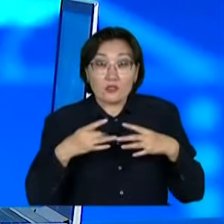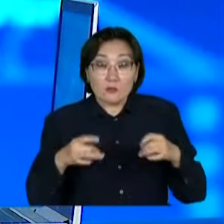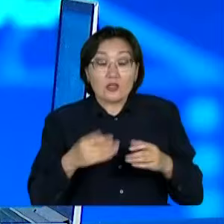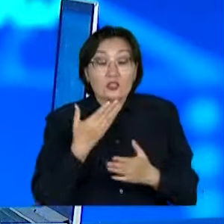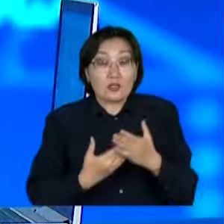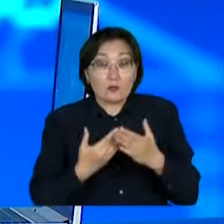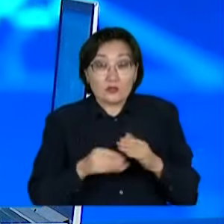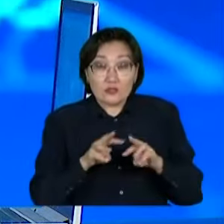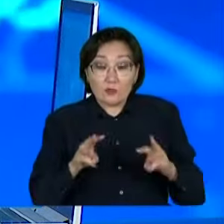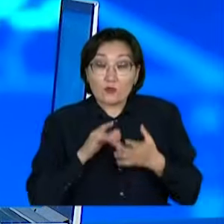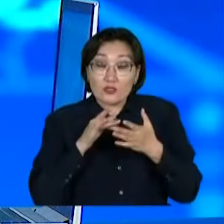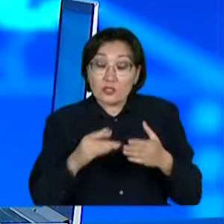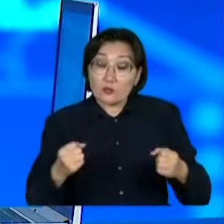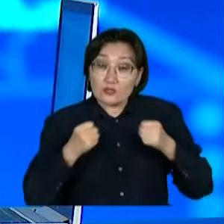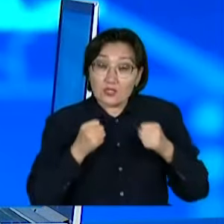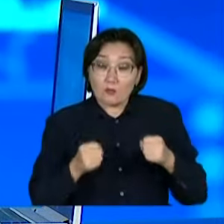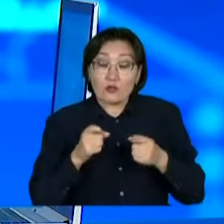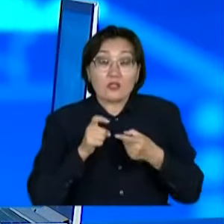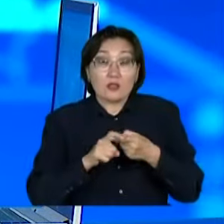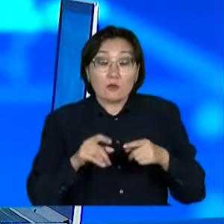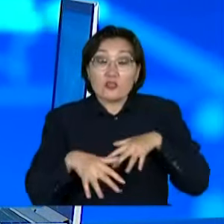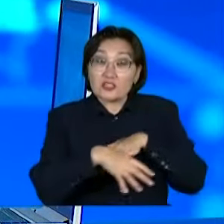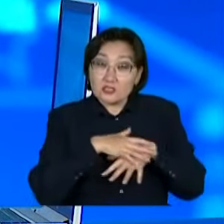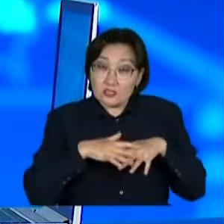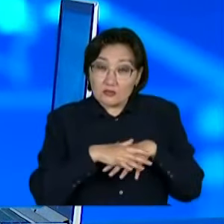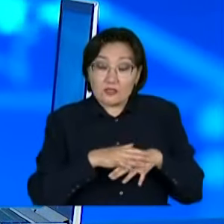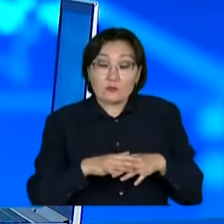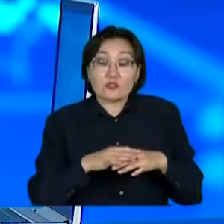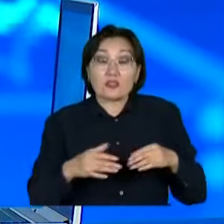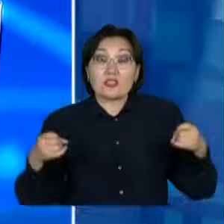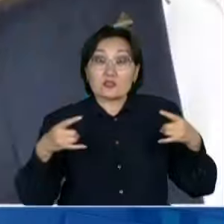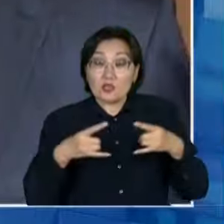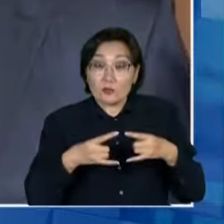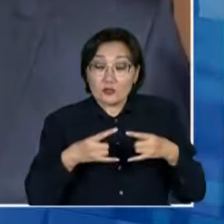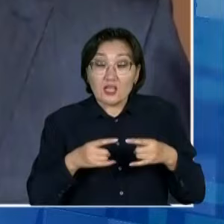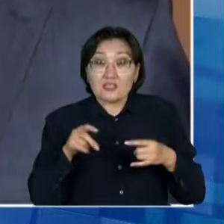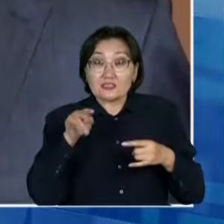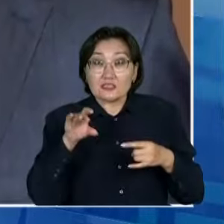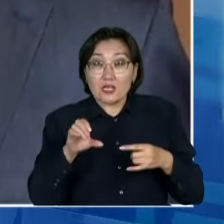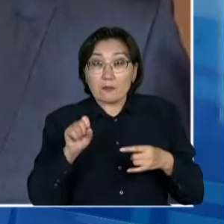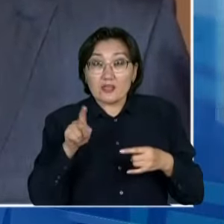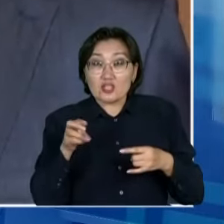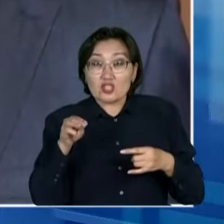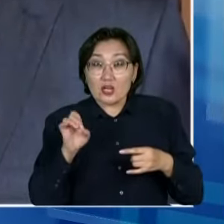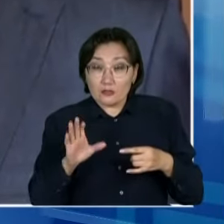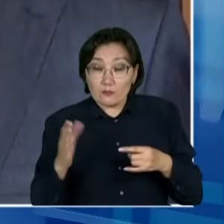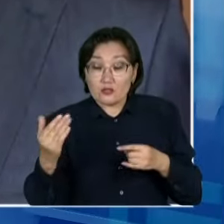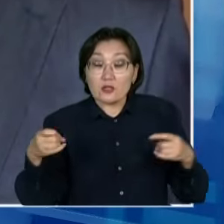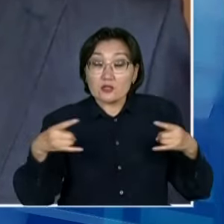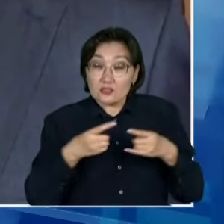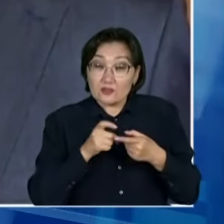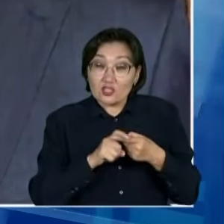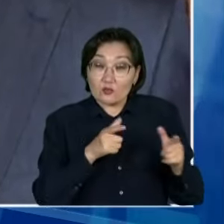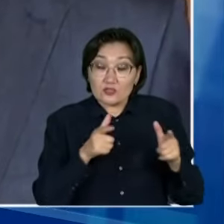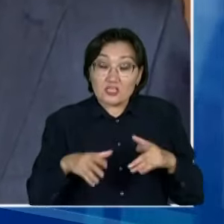советник министра туризма и спорта по связям с общественностью и средствами массовой информации Диас Ахмедшари. Сейчас он с нами на прямой